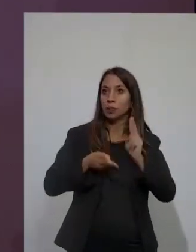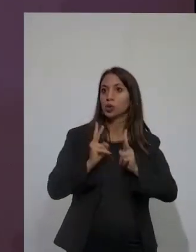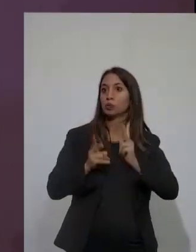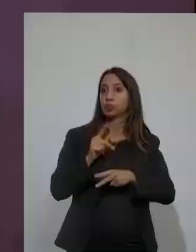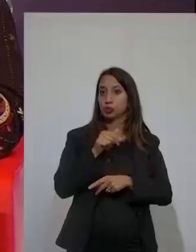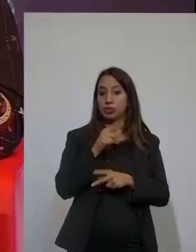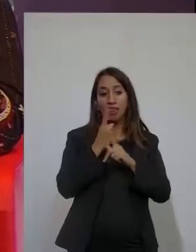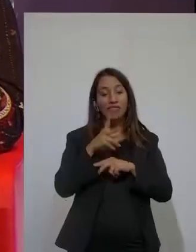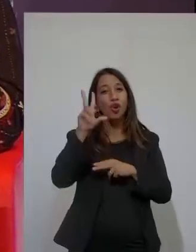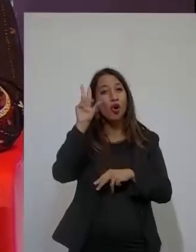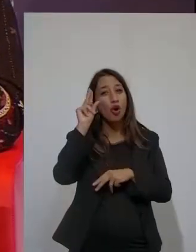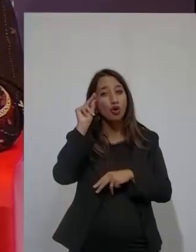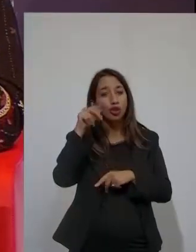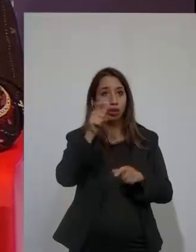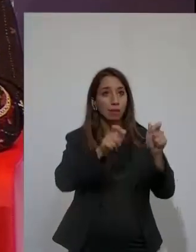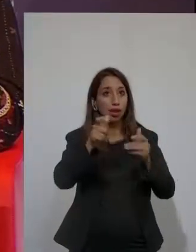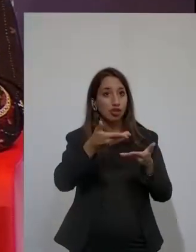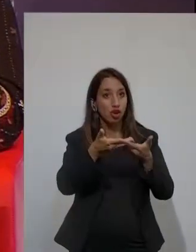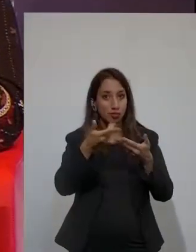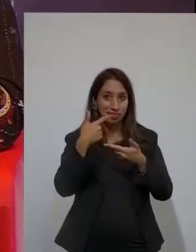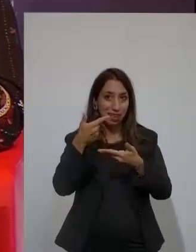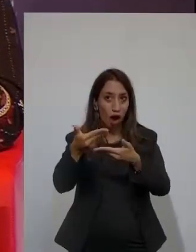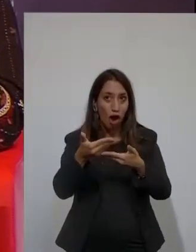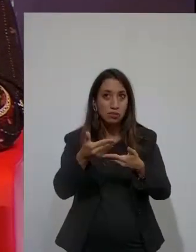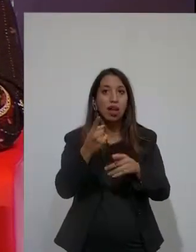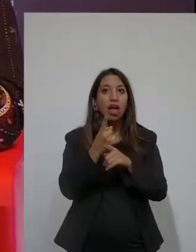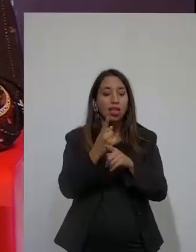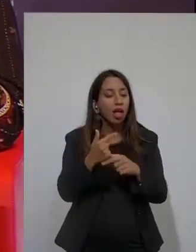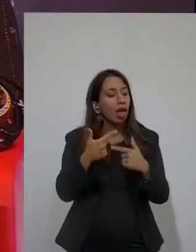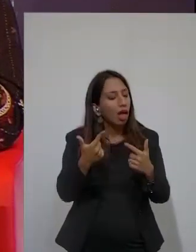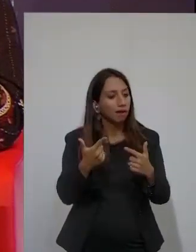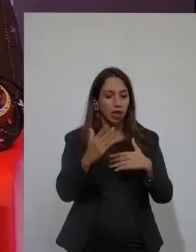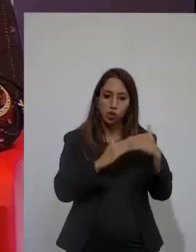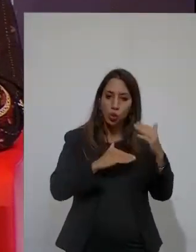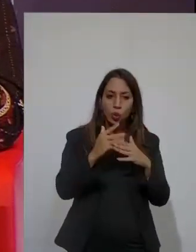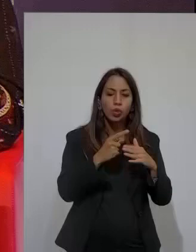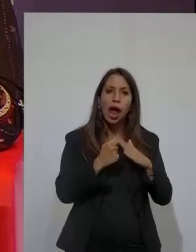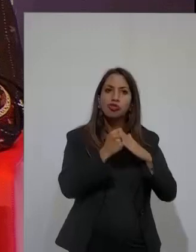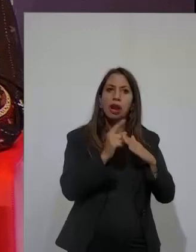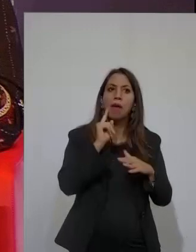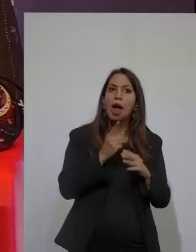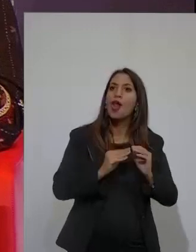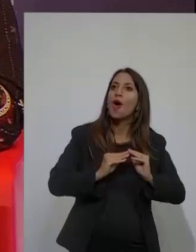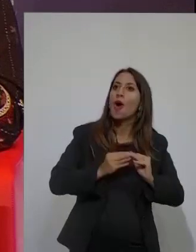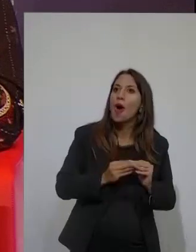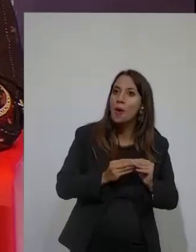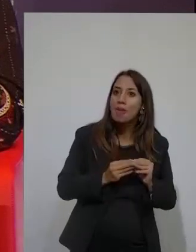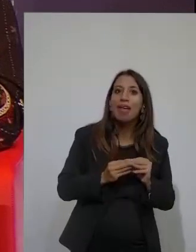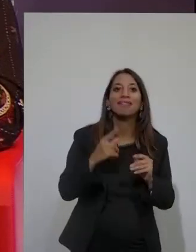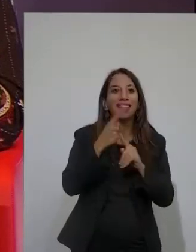fondamentale far conoscere agli ospiti ciò che si fa per rendere più sostenibile la struttura, perché la sostenibilità